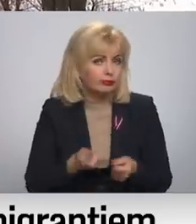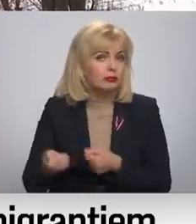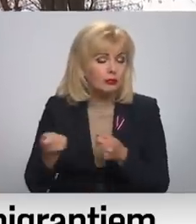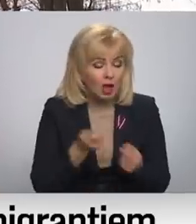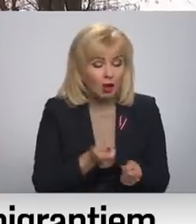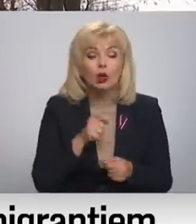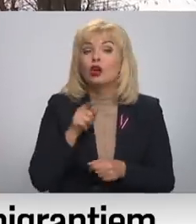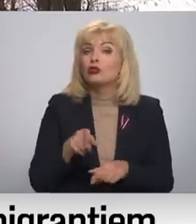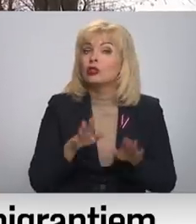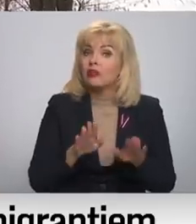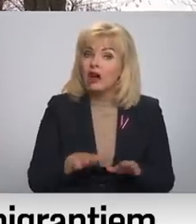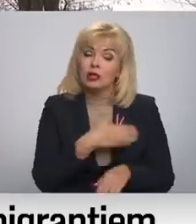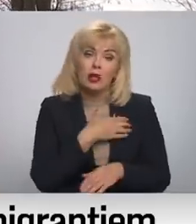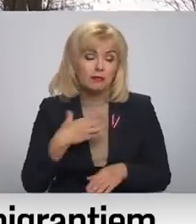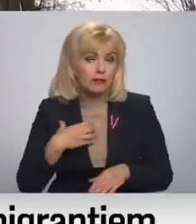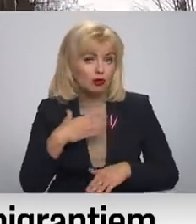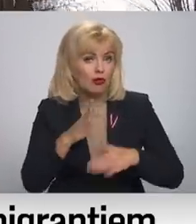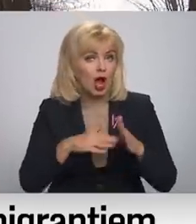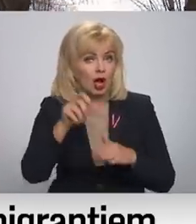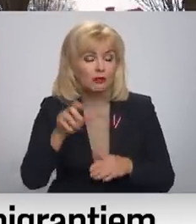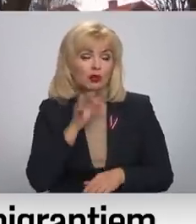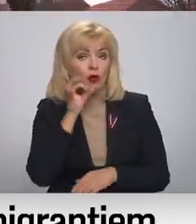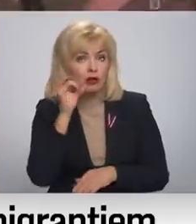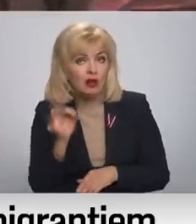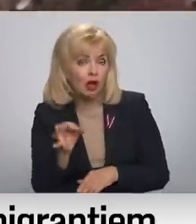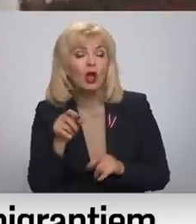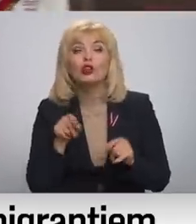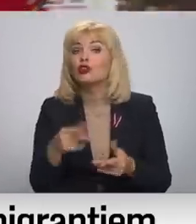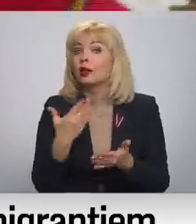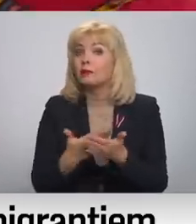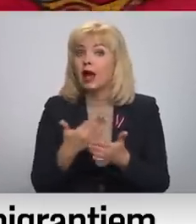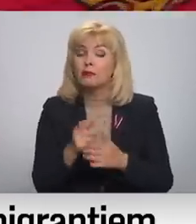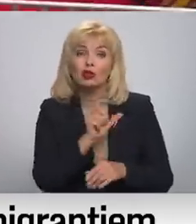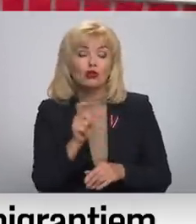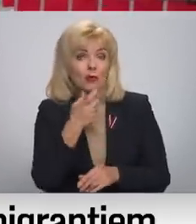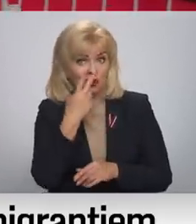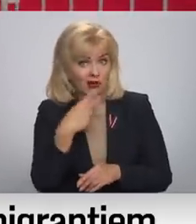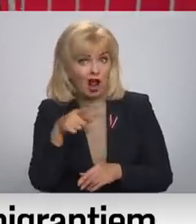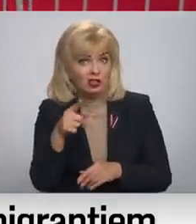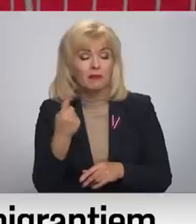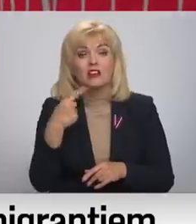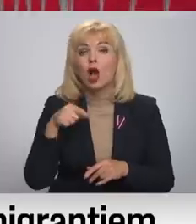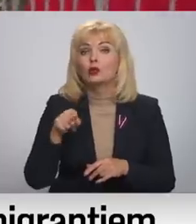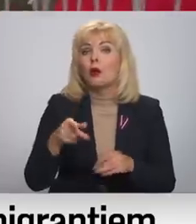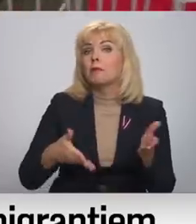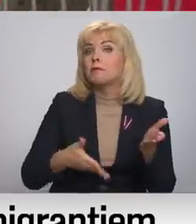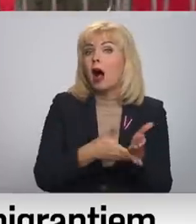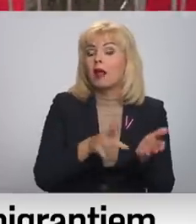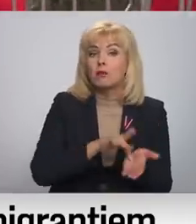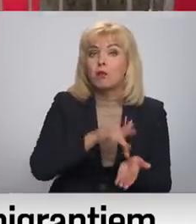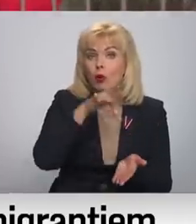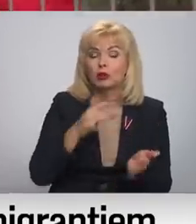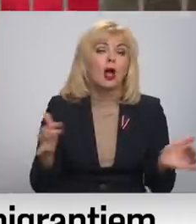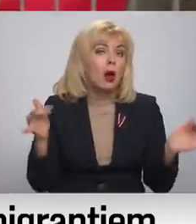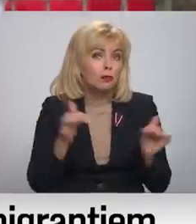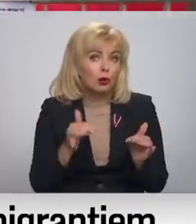Nu, lūk, tāds vietējās pašvaldības amatpersonas teiktais. Un šeit, piemēram, šobrīd mēs atrodamies pie viena no tādiem palīdzības punktiem, kur